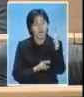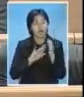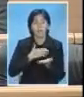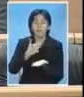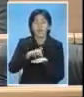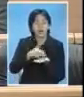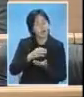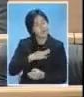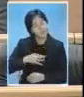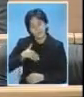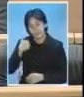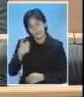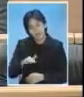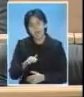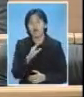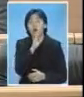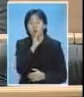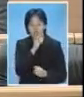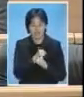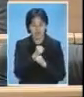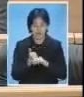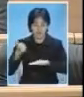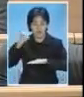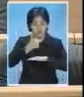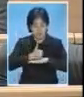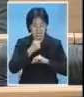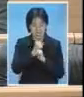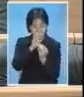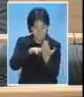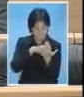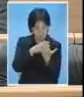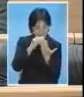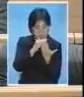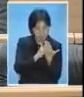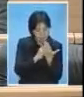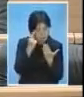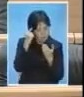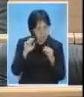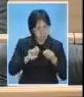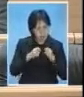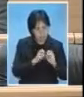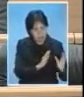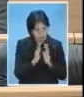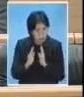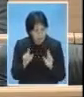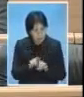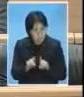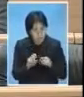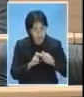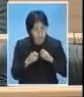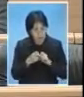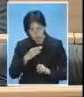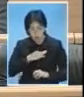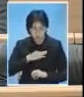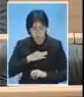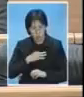ำเรียนเวลาท่านขึ้นมาอยู่ในระดับนโยบายวันนี้นี่เหตุการณ์วันนั้นจะเกิดขึ้นอีกหรือไม่วันนี้เขาเกิดเริ่มมี